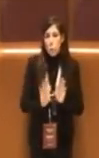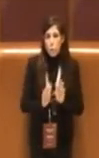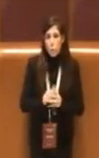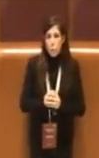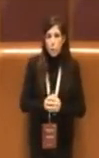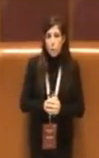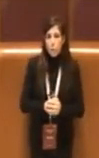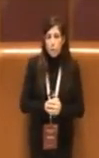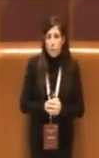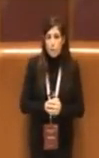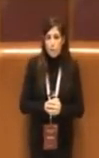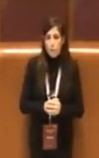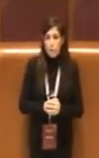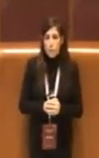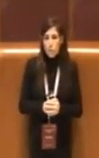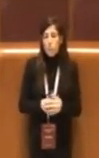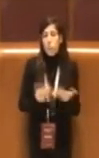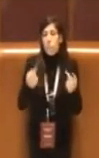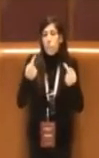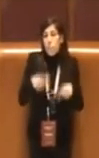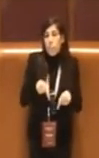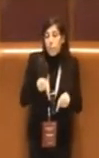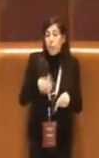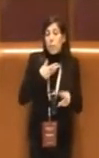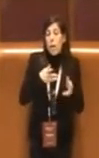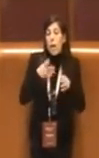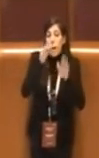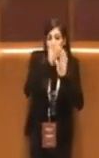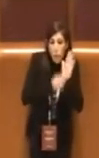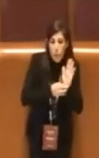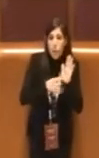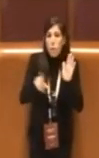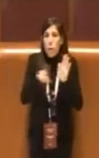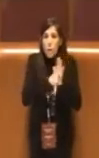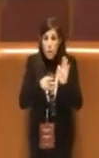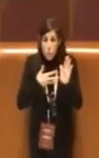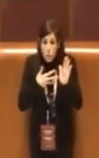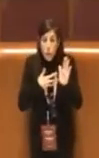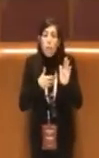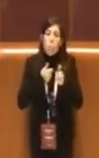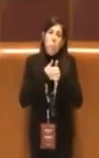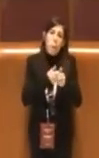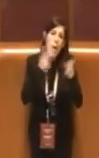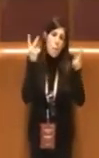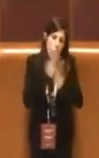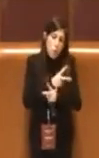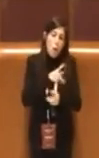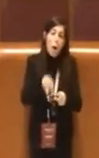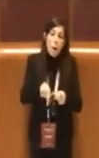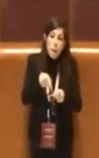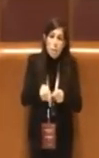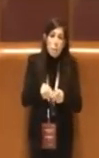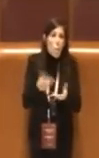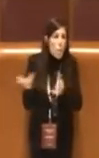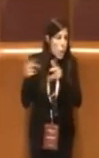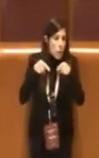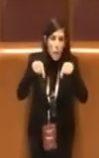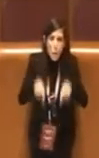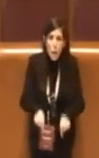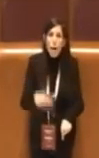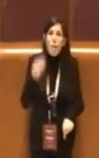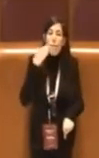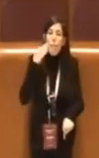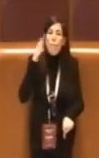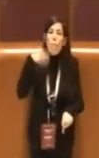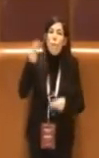amministrativo diciamo, determinato dai regolamenti e dalle leggi, approda in aula per l'approvazione definitiva. Io credo, l'ho sempre